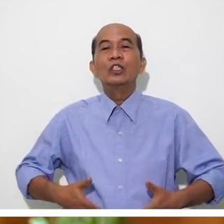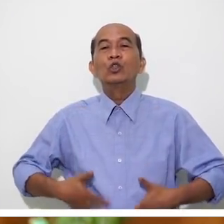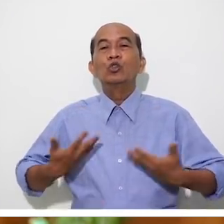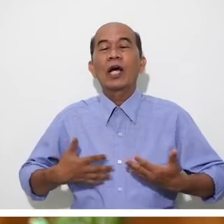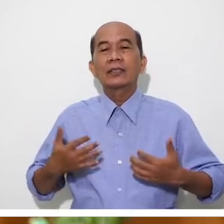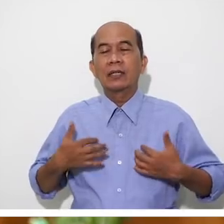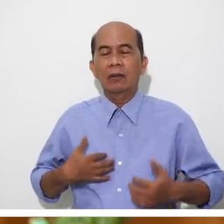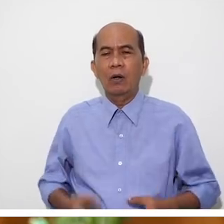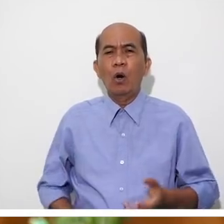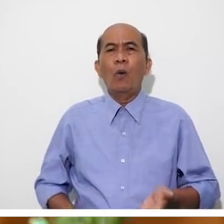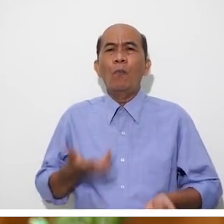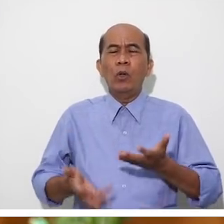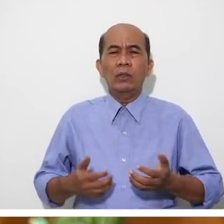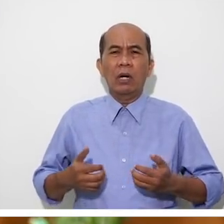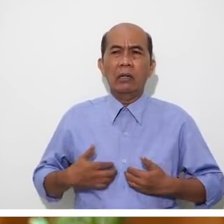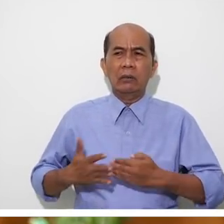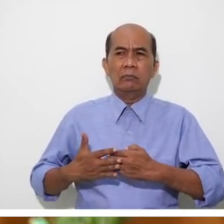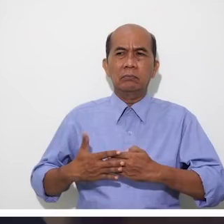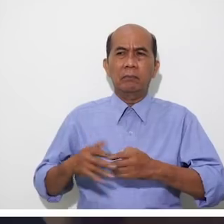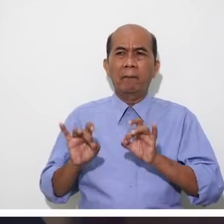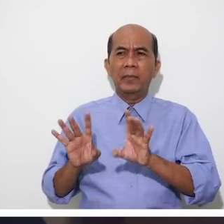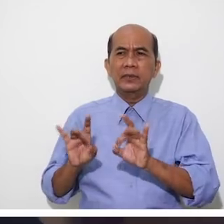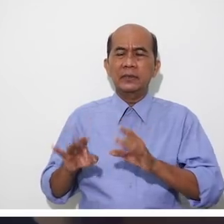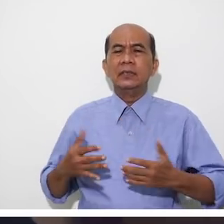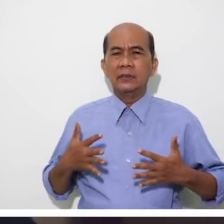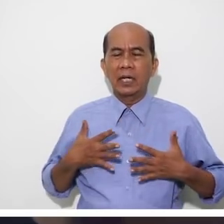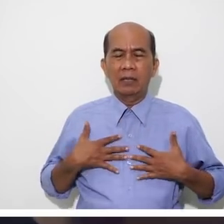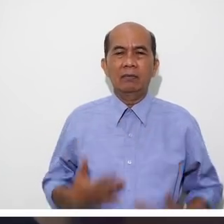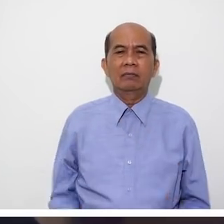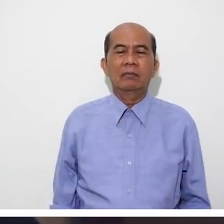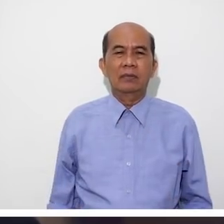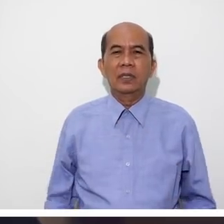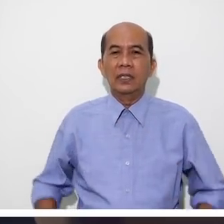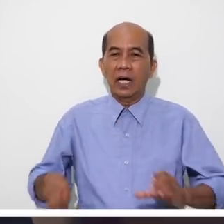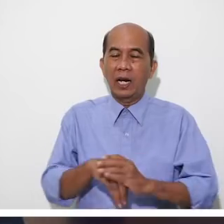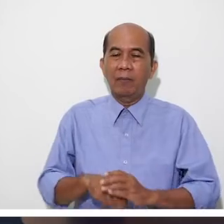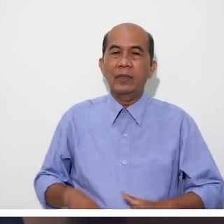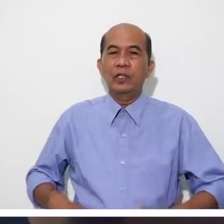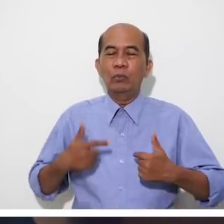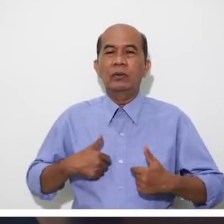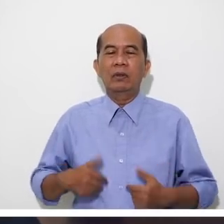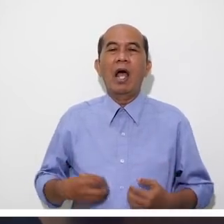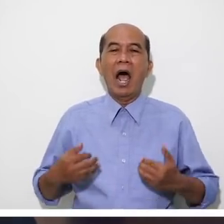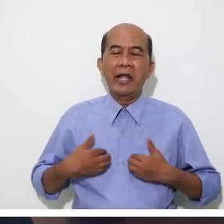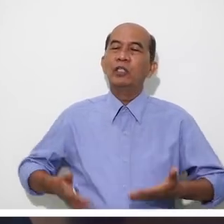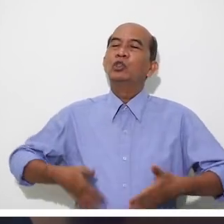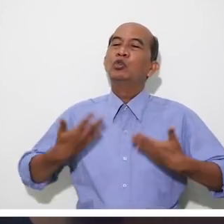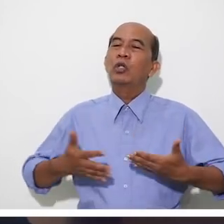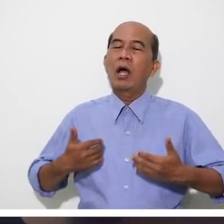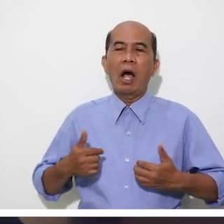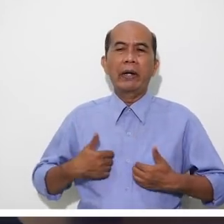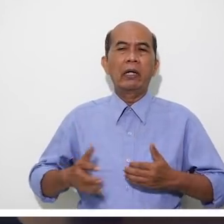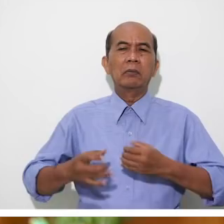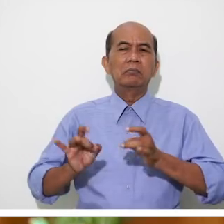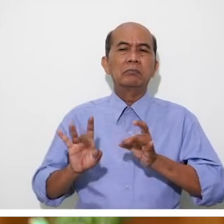Tapi ada juga orang yang tidak suka sama saya. Dalam hidup ini, Ada orang yang suka saudara, ada orang yang enggak